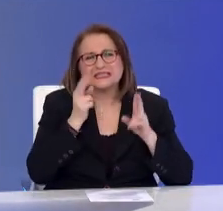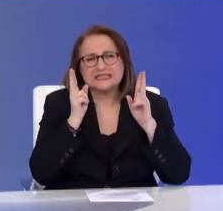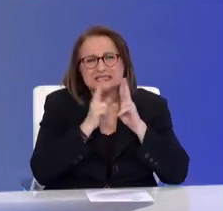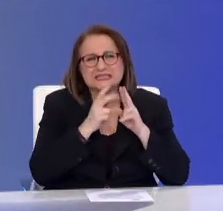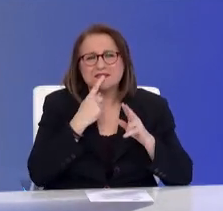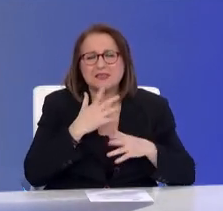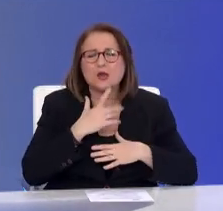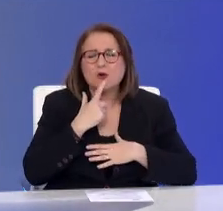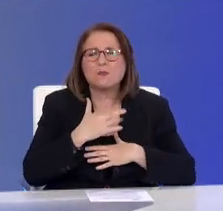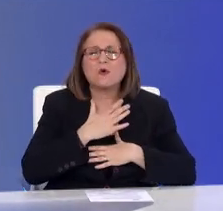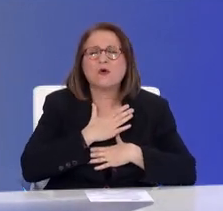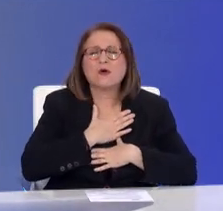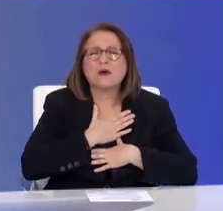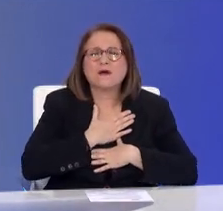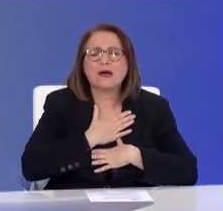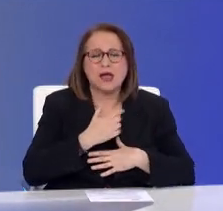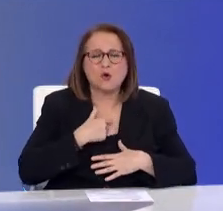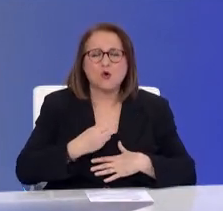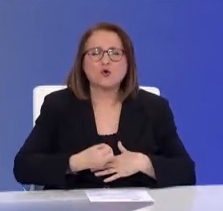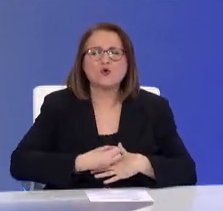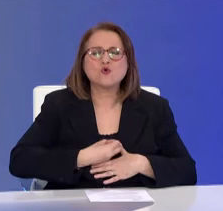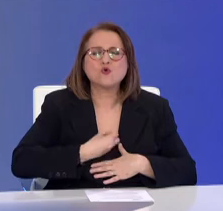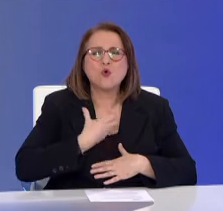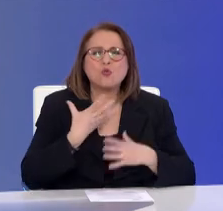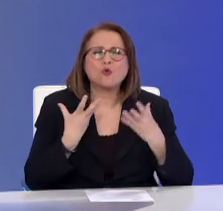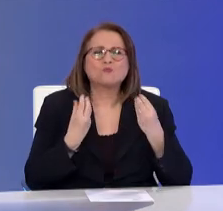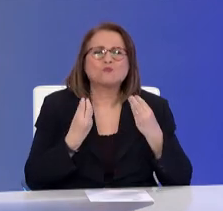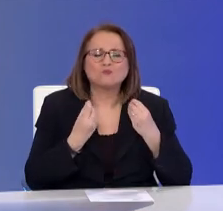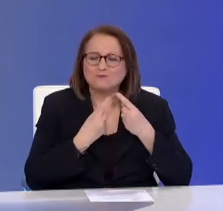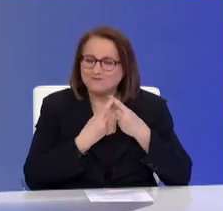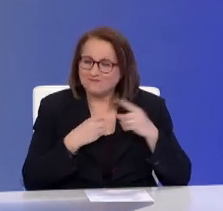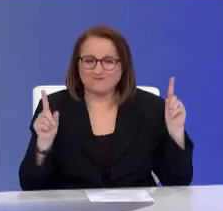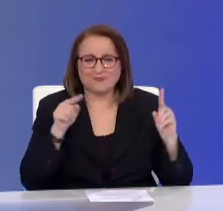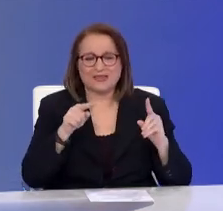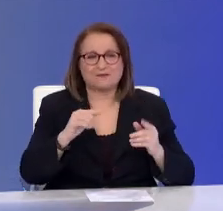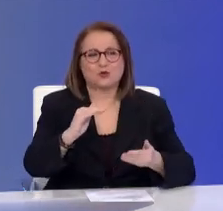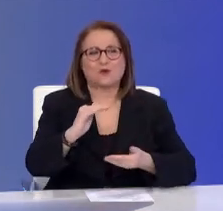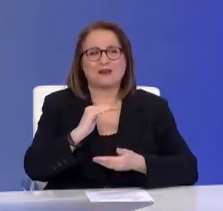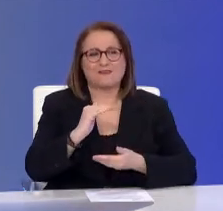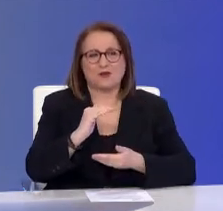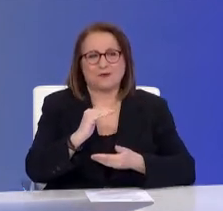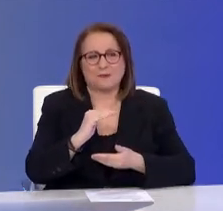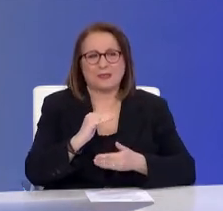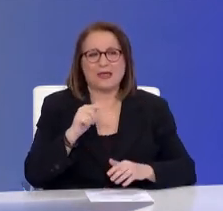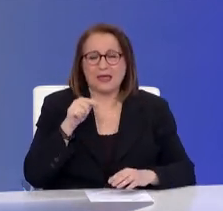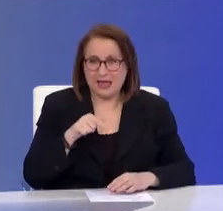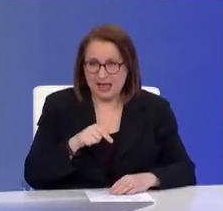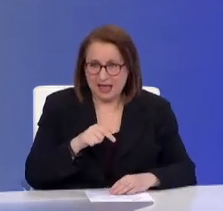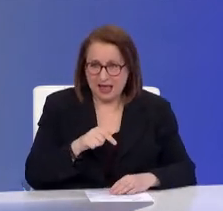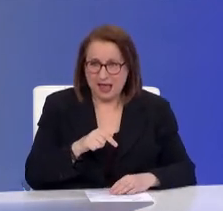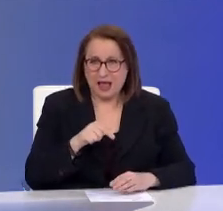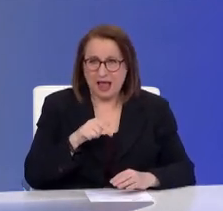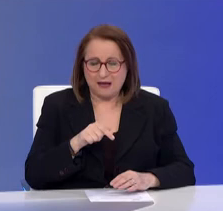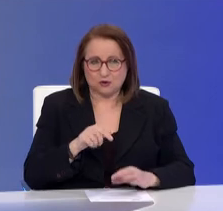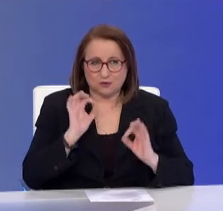τα ιδιαίτερα συναισθήματά μου για αυτό το βραβείο, το οποίο πραγματικά το